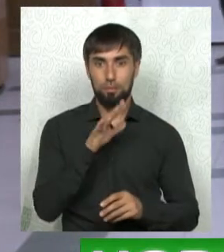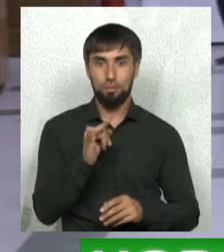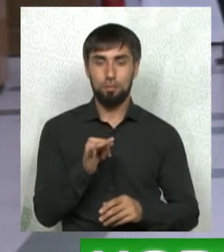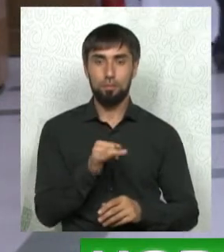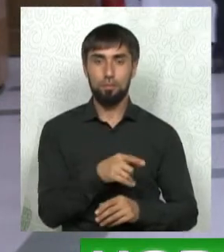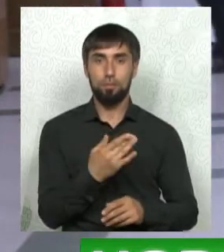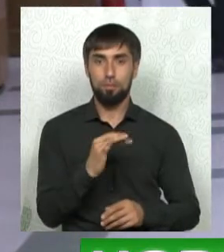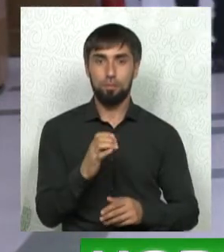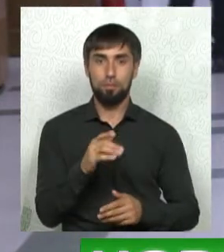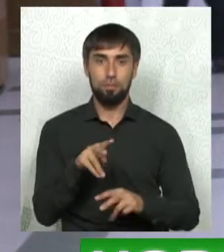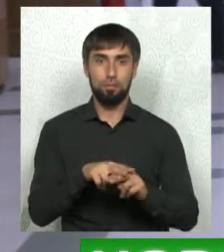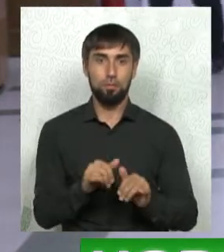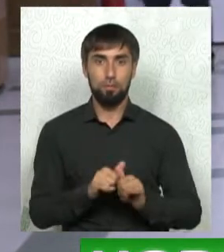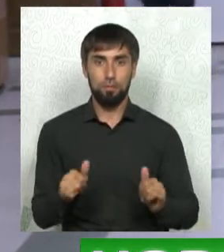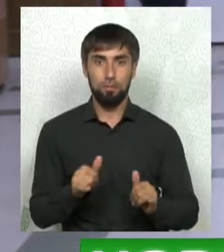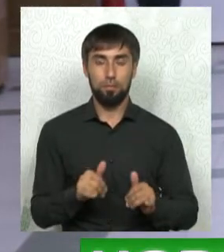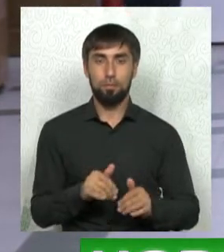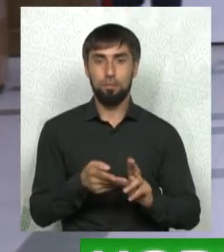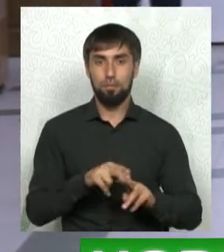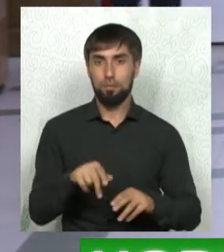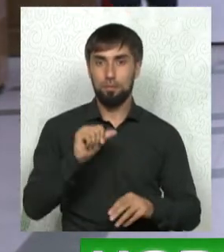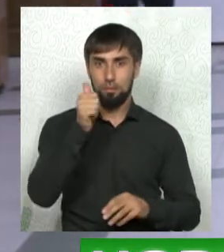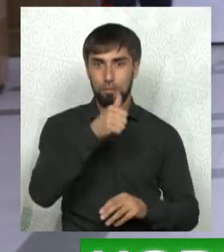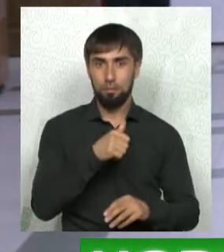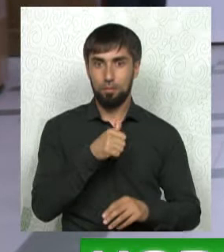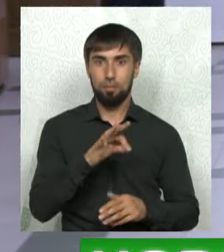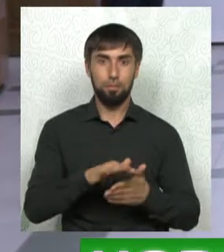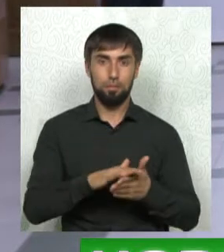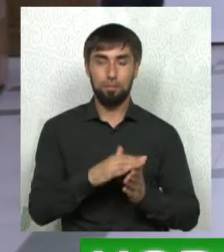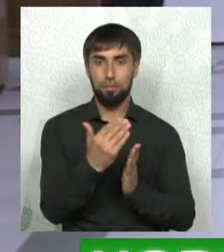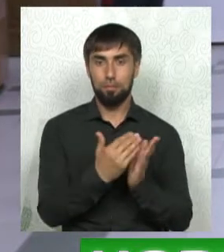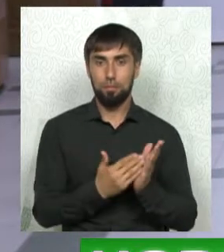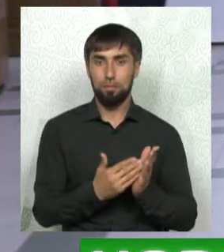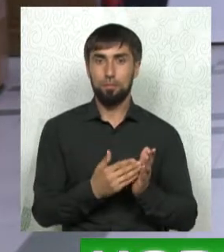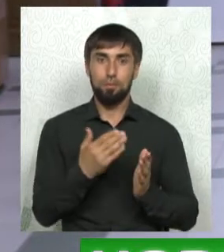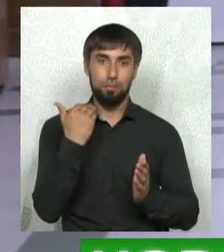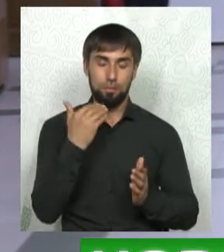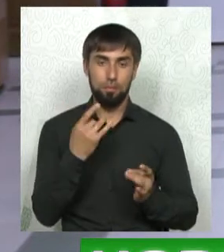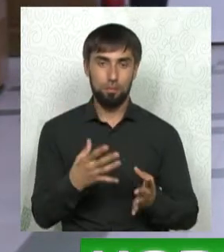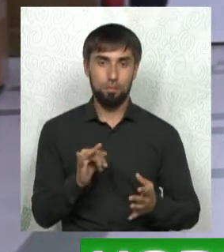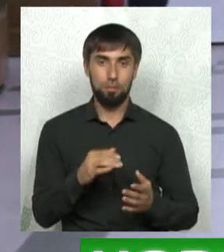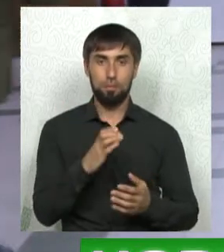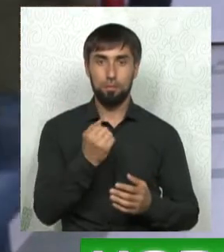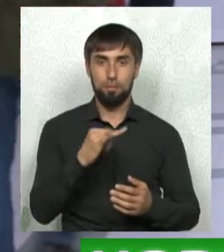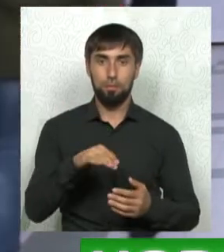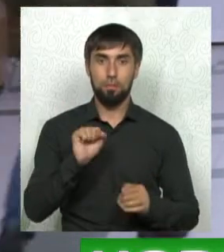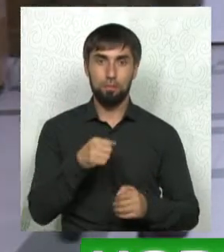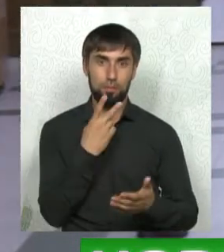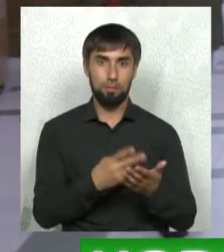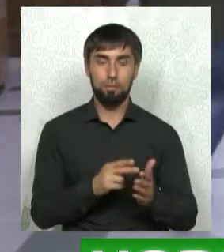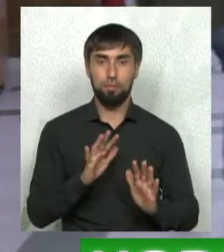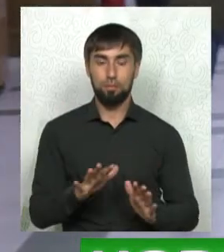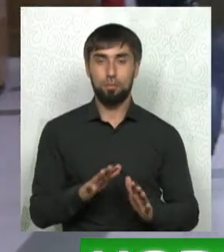значит его шансы уже там увеличиваются. С этого года пофамильные списки упразднены, и на сайте можно увидеть